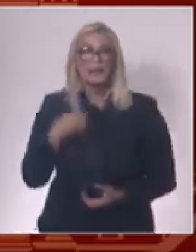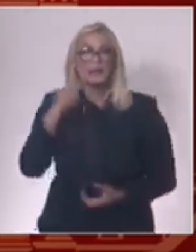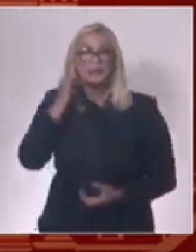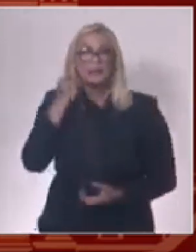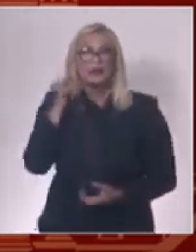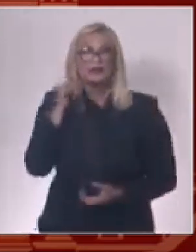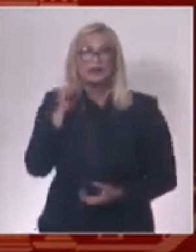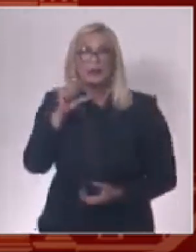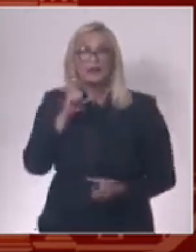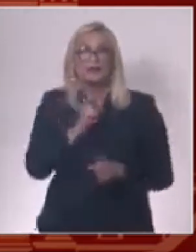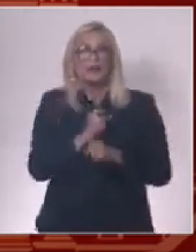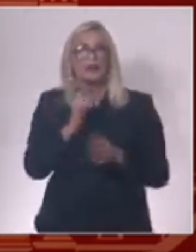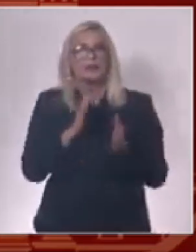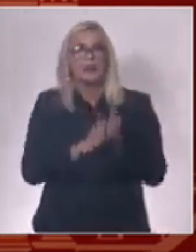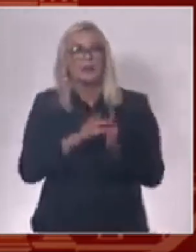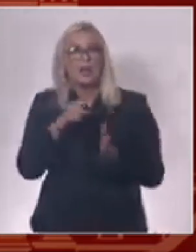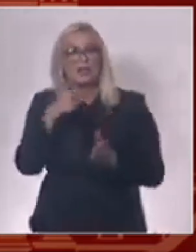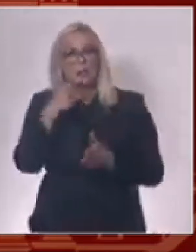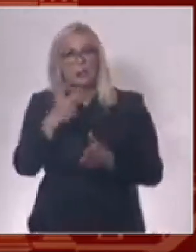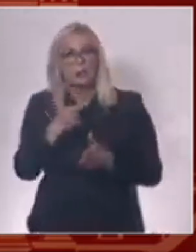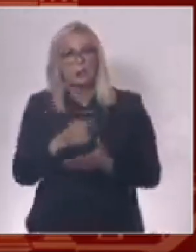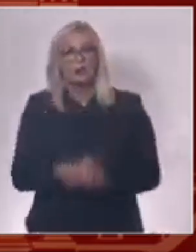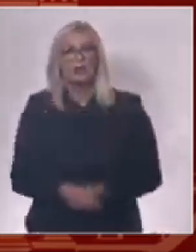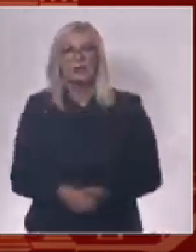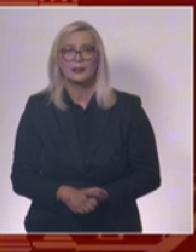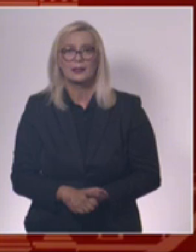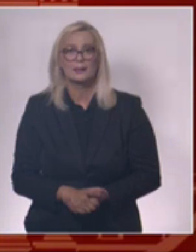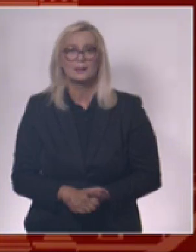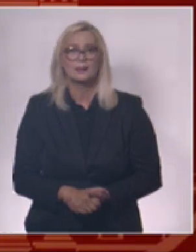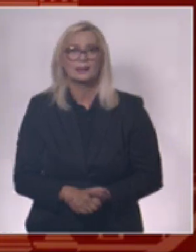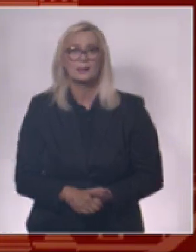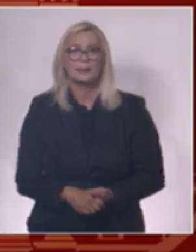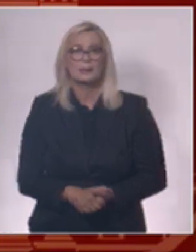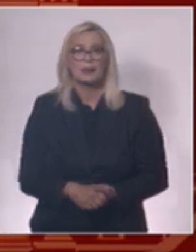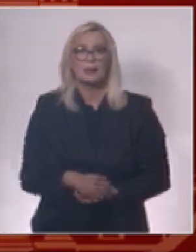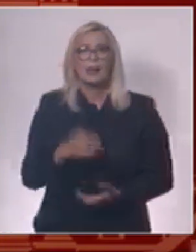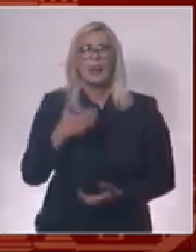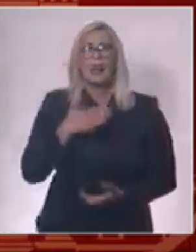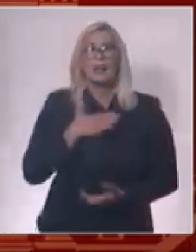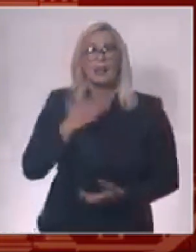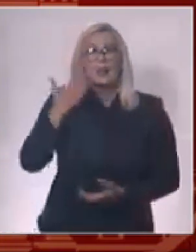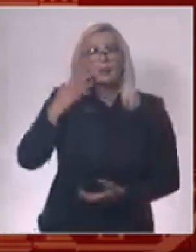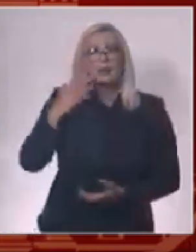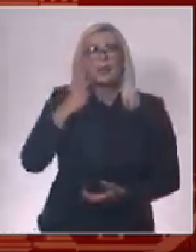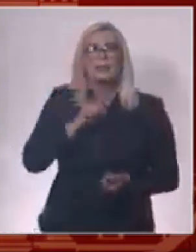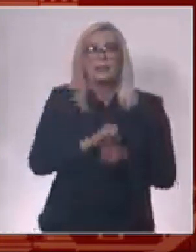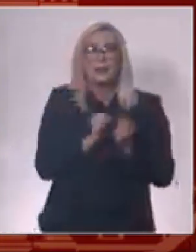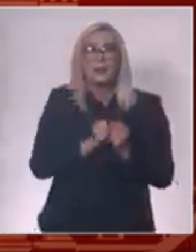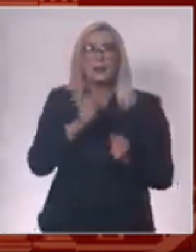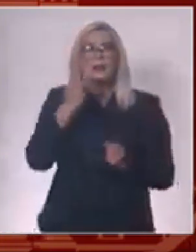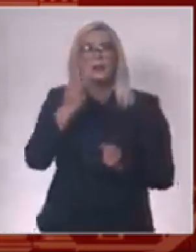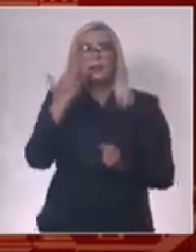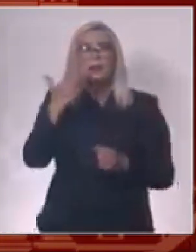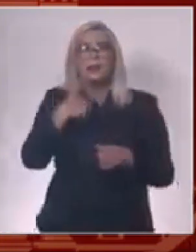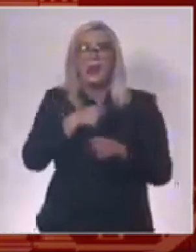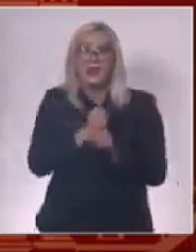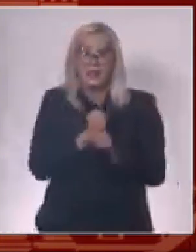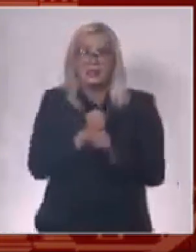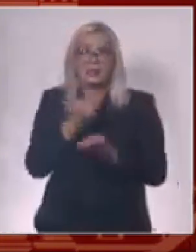од СДСМ, велат се справиле со 2-3 кризи, таму не знам како го нареко тоа.